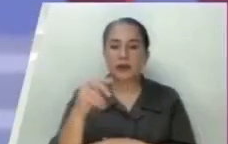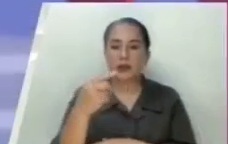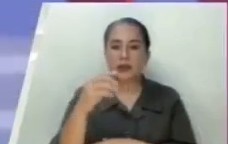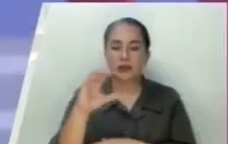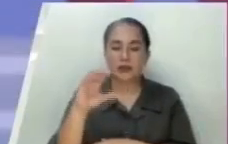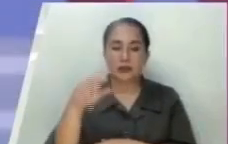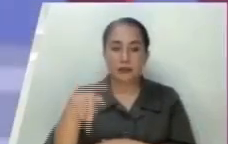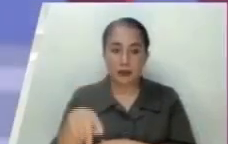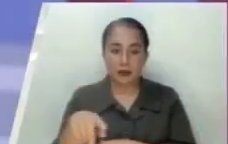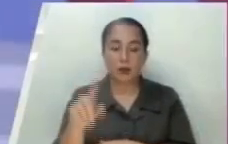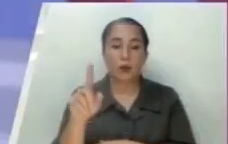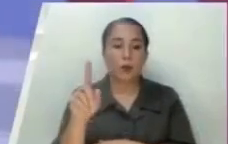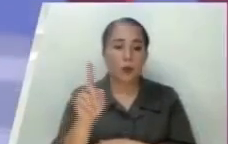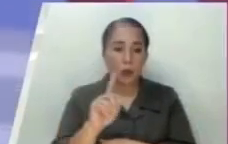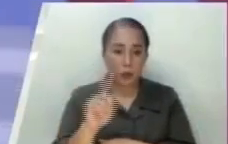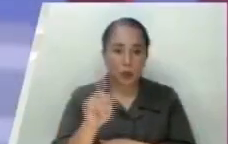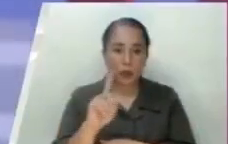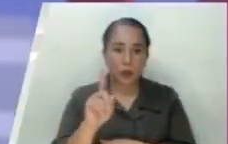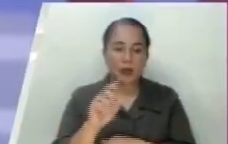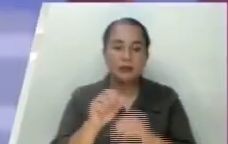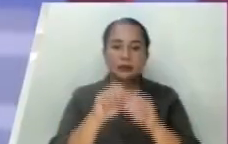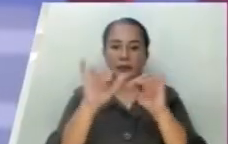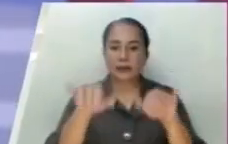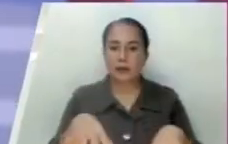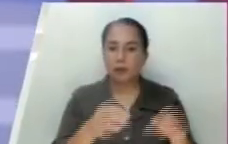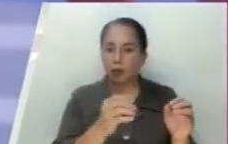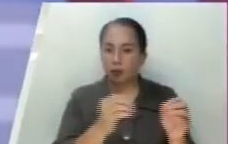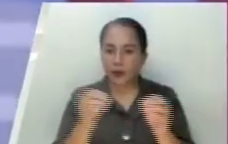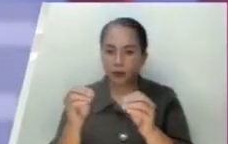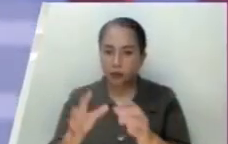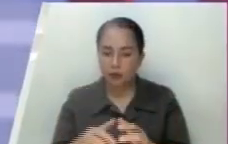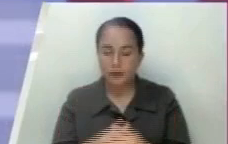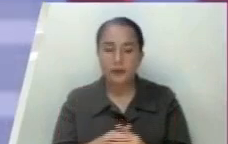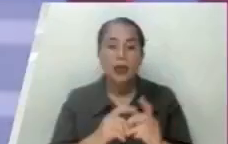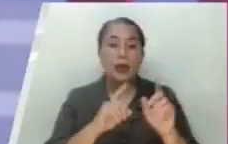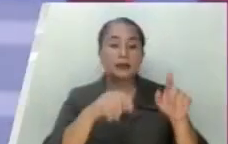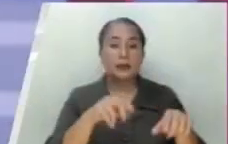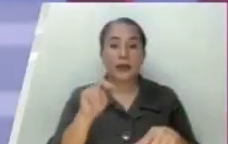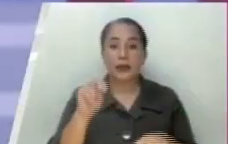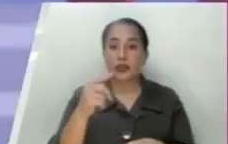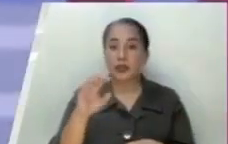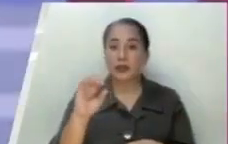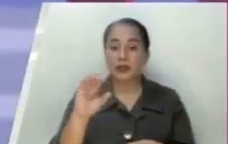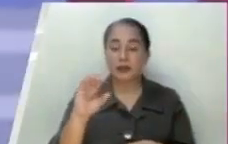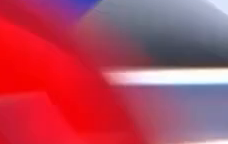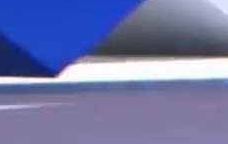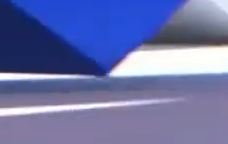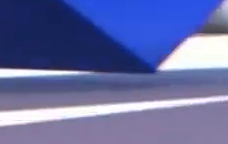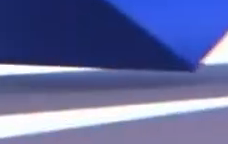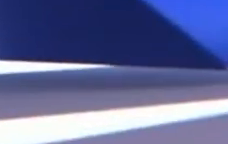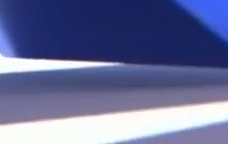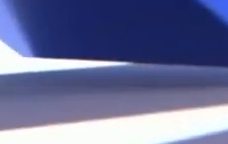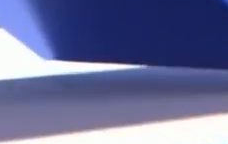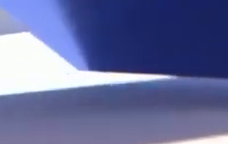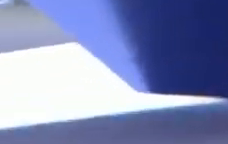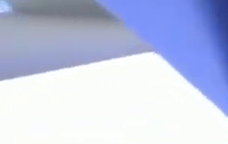Philippines bilang system operator ang sagot ng ngcp sa pagtutok ni Sandra